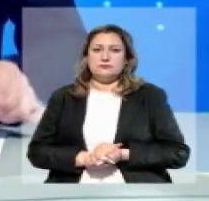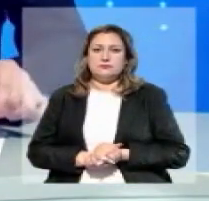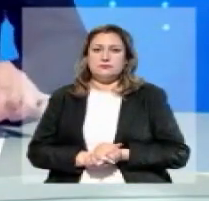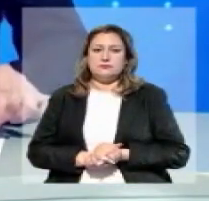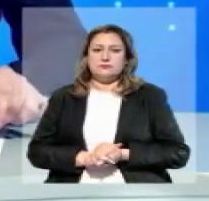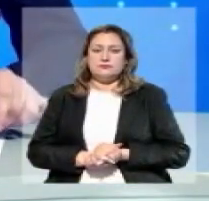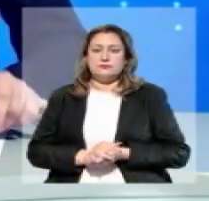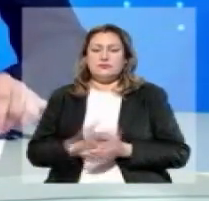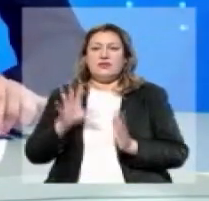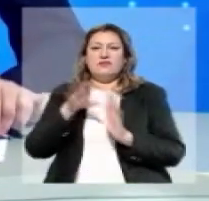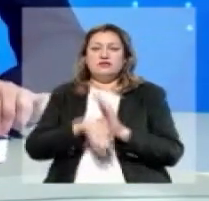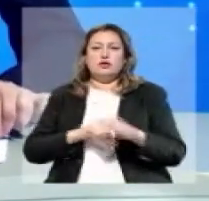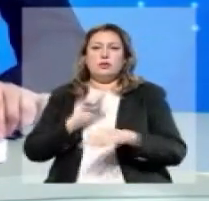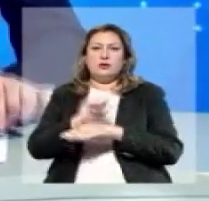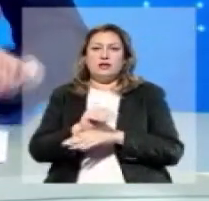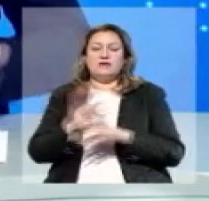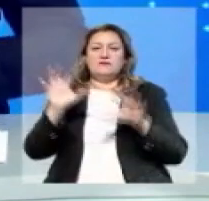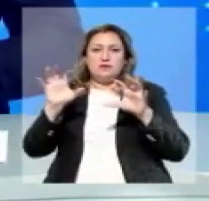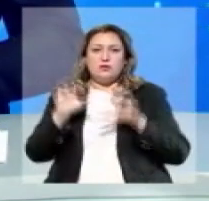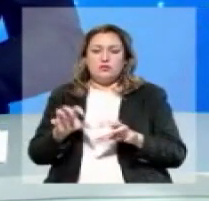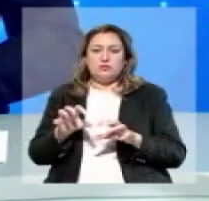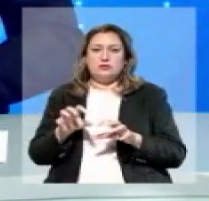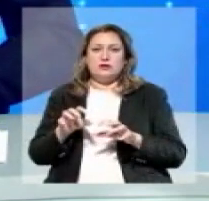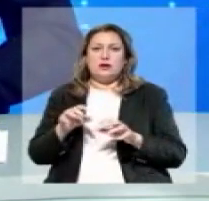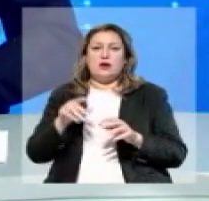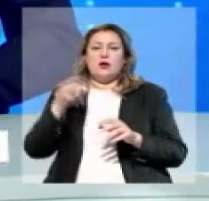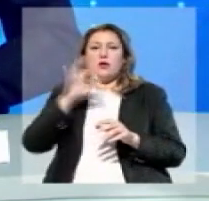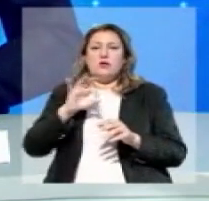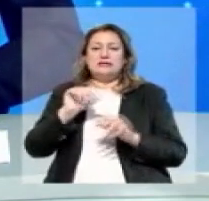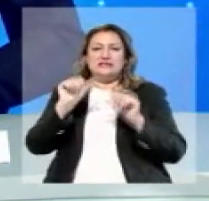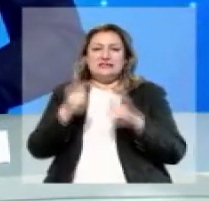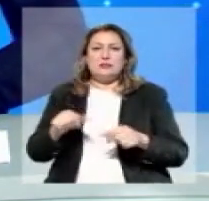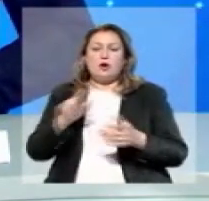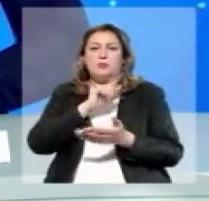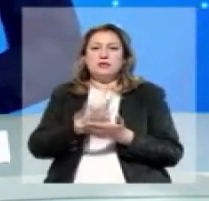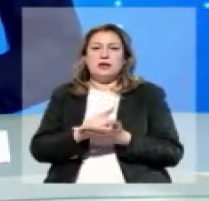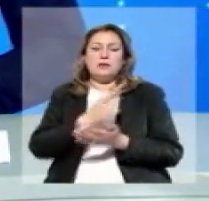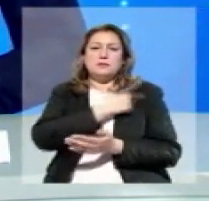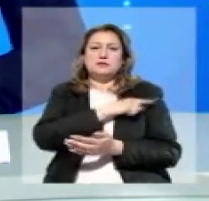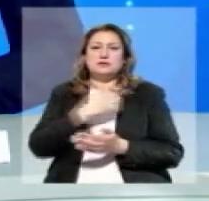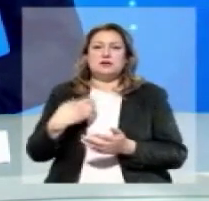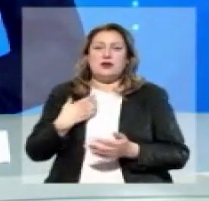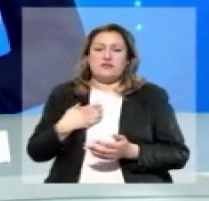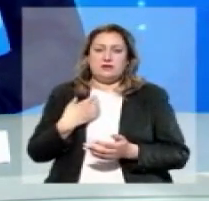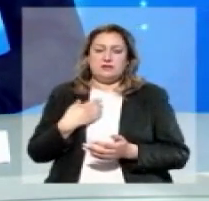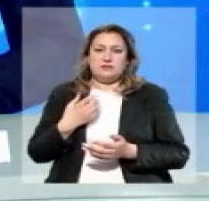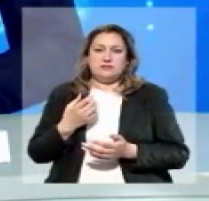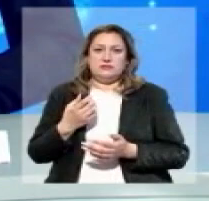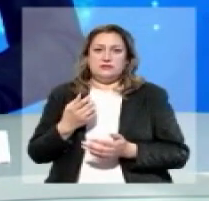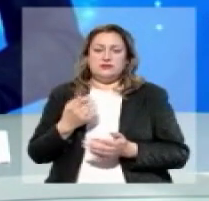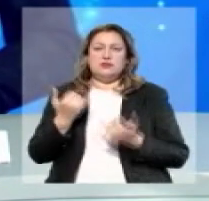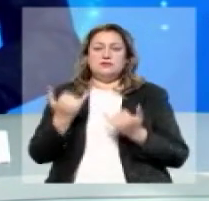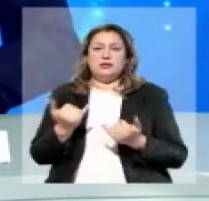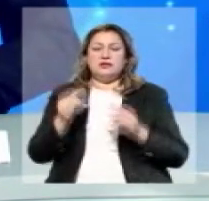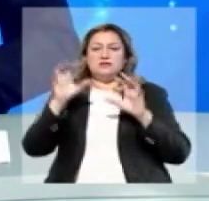Міндетті әлеуметтік медициналық сақтандыру жүйесіне қатысты заңға толықтырулар енгізілді. Енді сақтандыру мәртебесін алу үшін тек өткен 12 ай